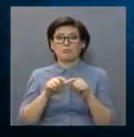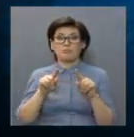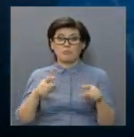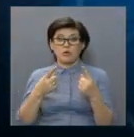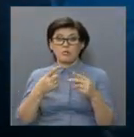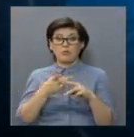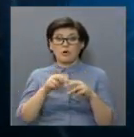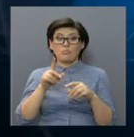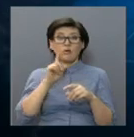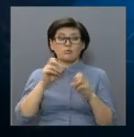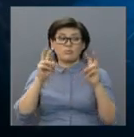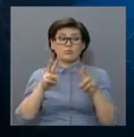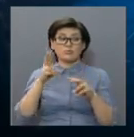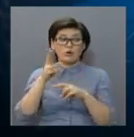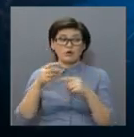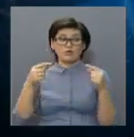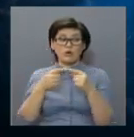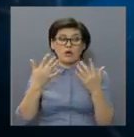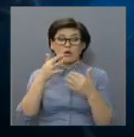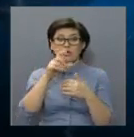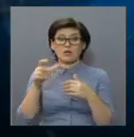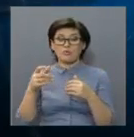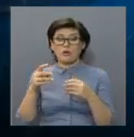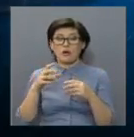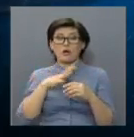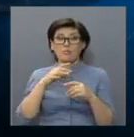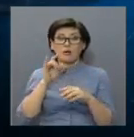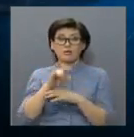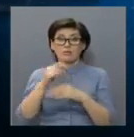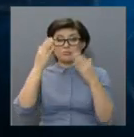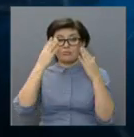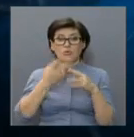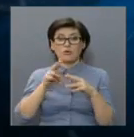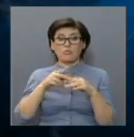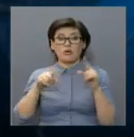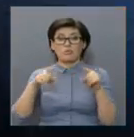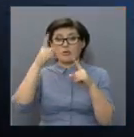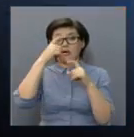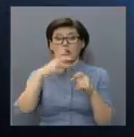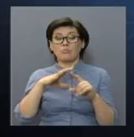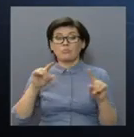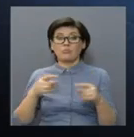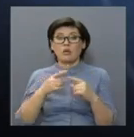еді. Әзірге арнайы жасақтың нақты қанша адамы, адамды матағаны белгісіз. Кей деректерде қолға